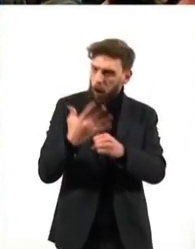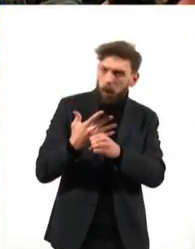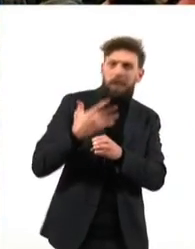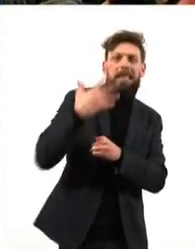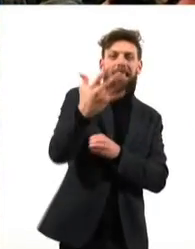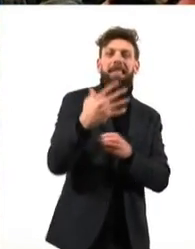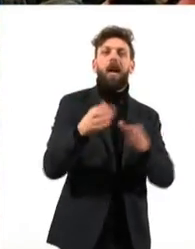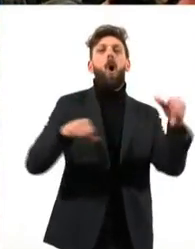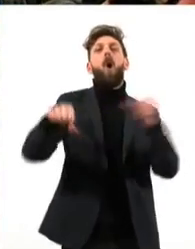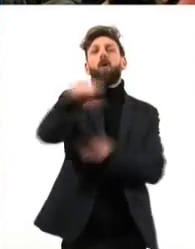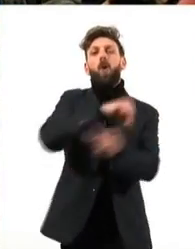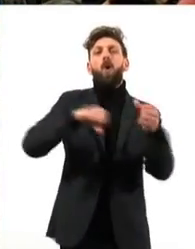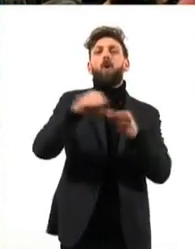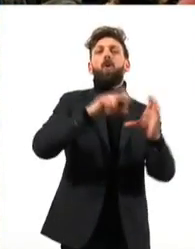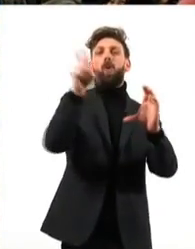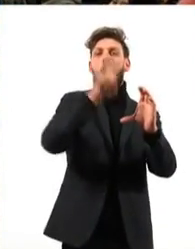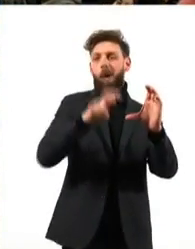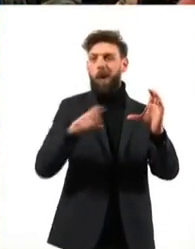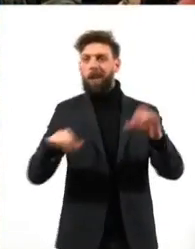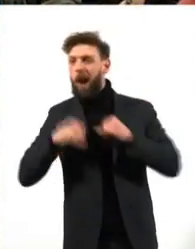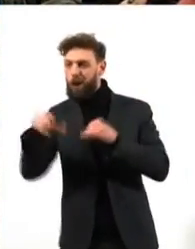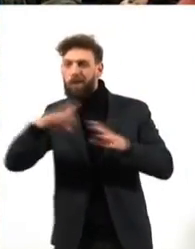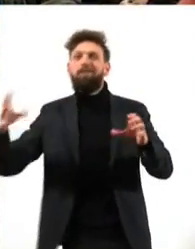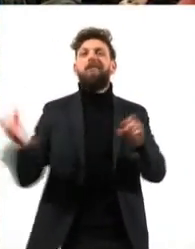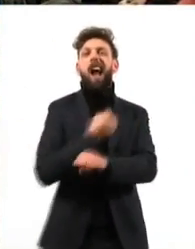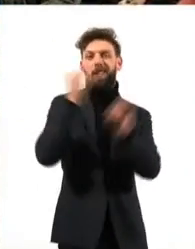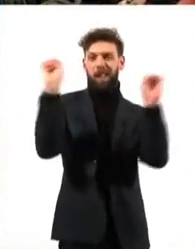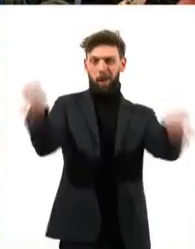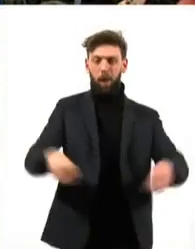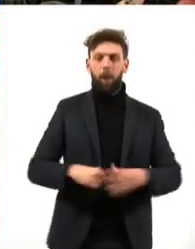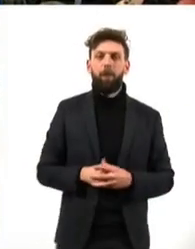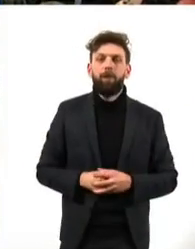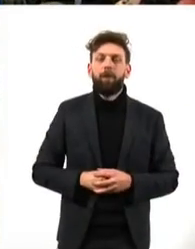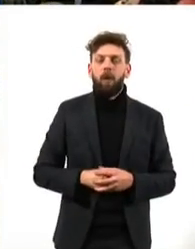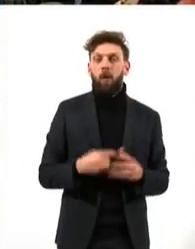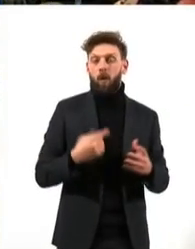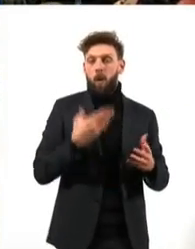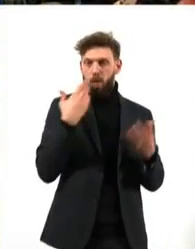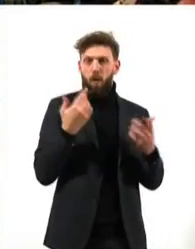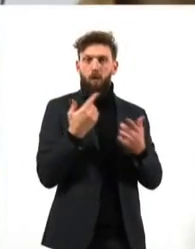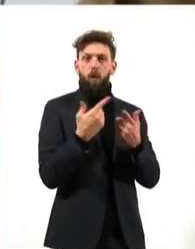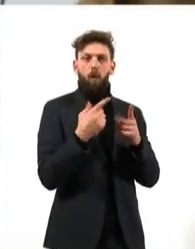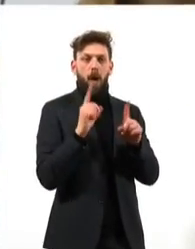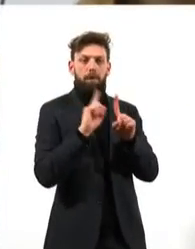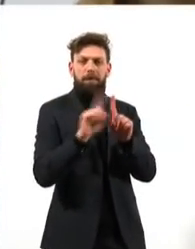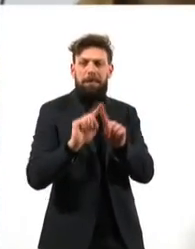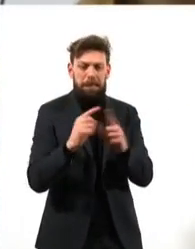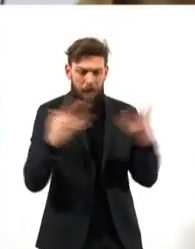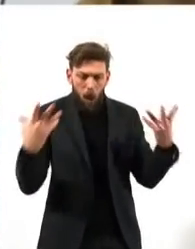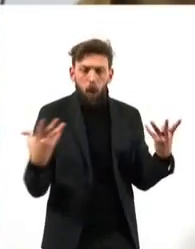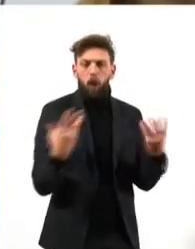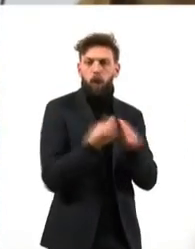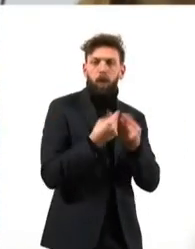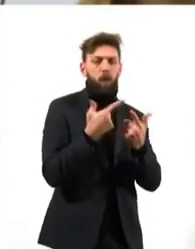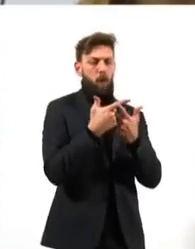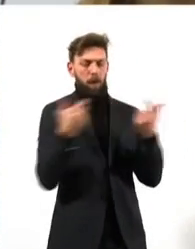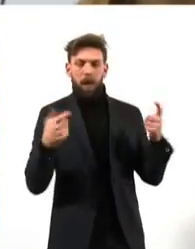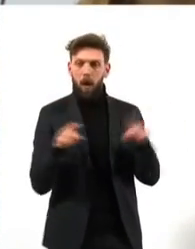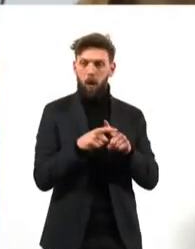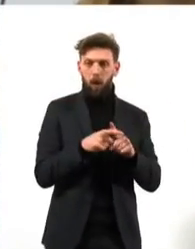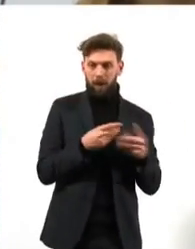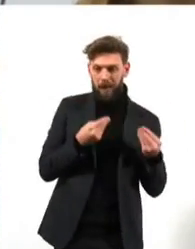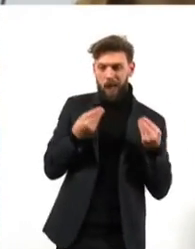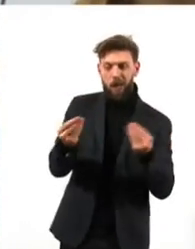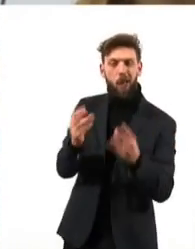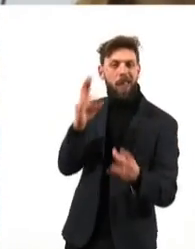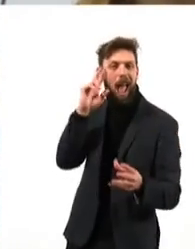Et donc du coup, pour moi, il faut travailler sur un pack et surtout sur le matériel, l'accompagnement et vendre du rêve en fait aux gamins.